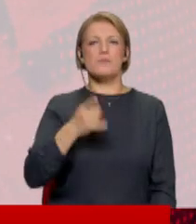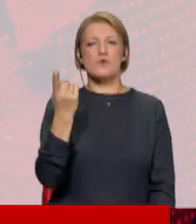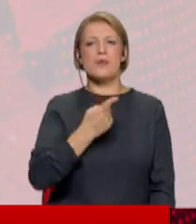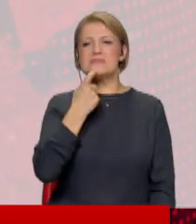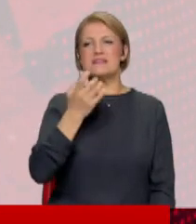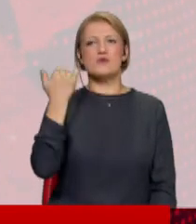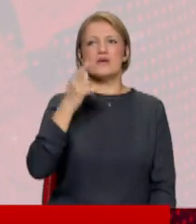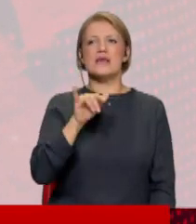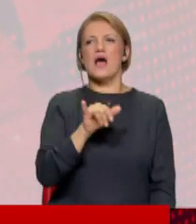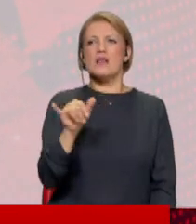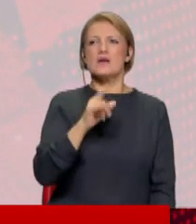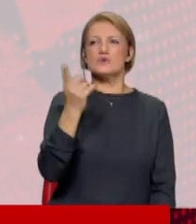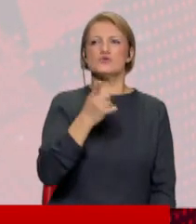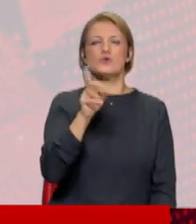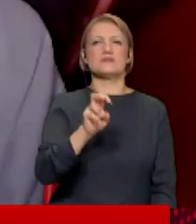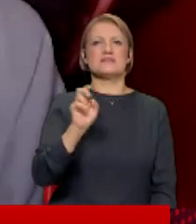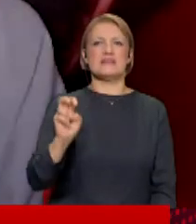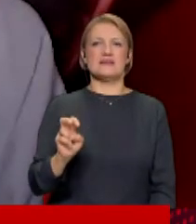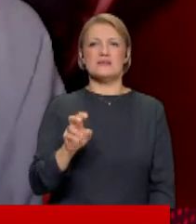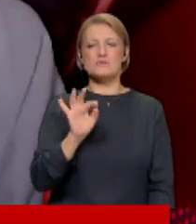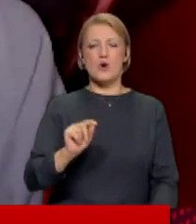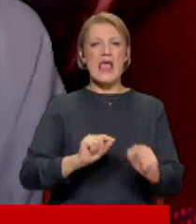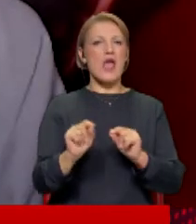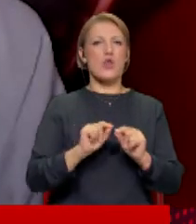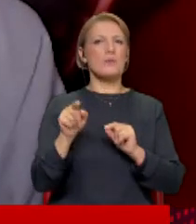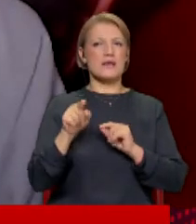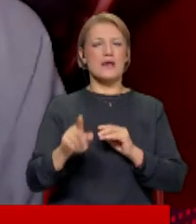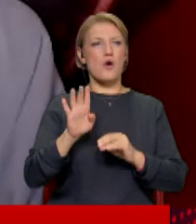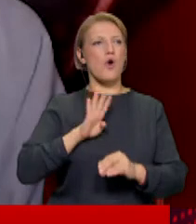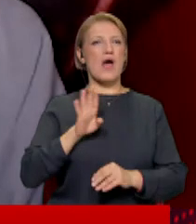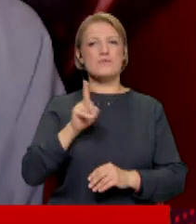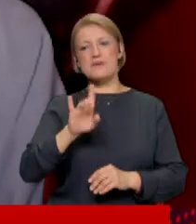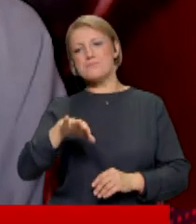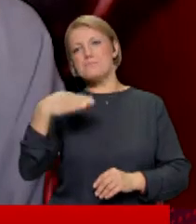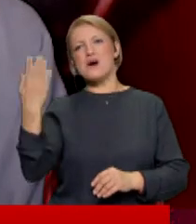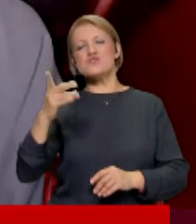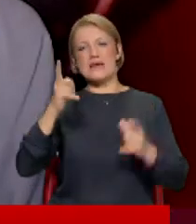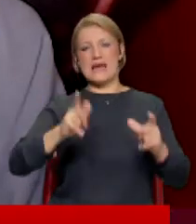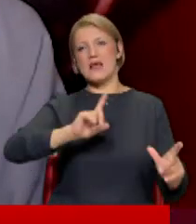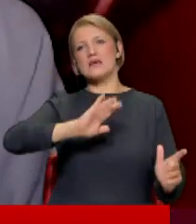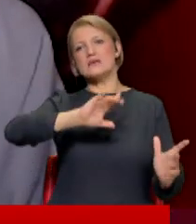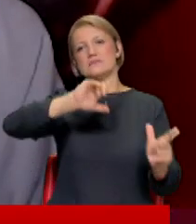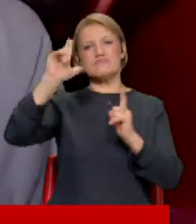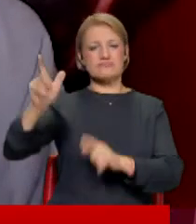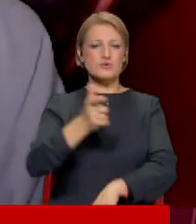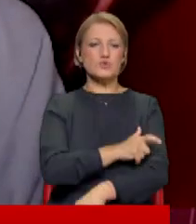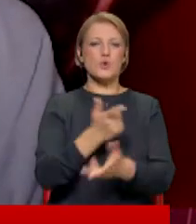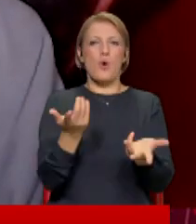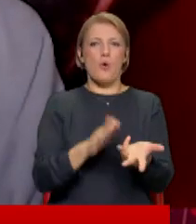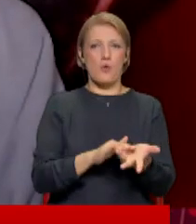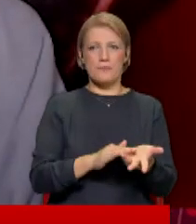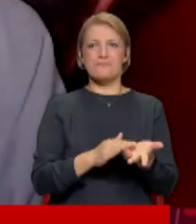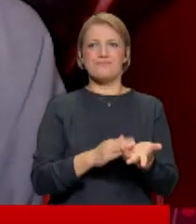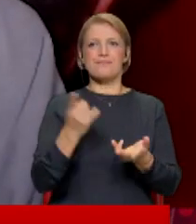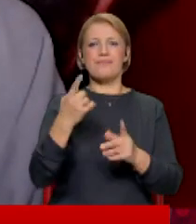oran geçen yıl yaklaşık yüzde 98'de Bu ekonomik anlamda öğrenci bir başka kente gittiği zaman yurtdışeniz yurt yok